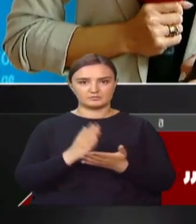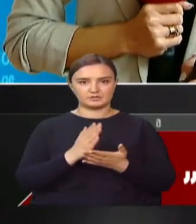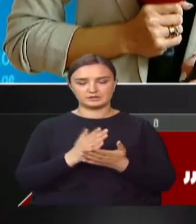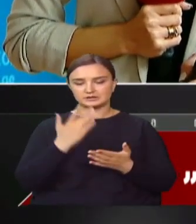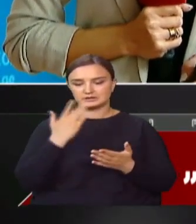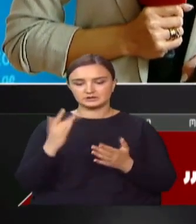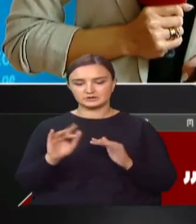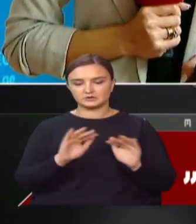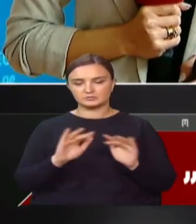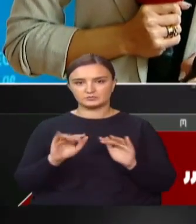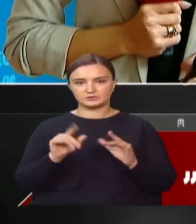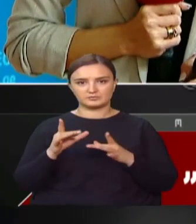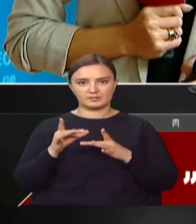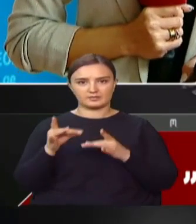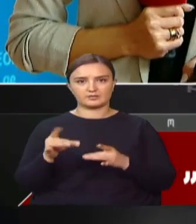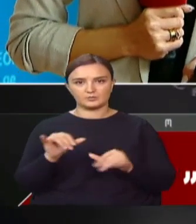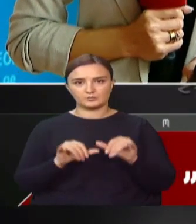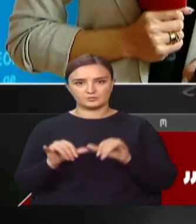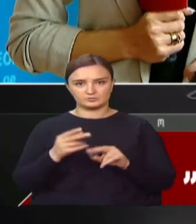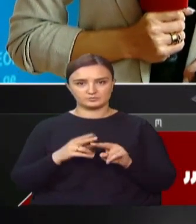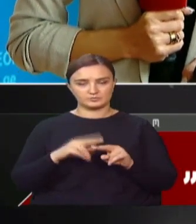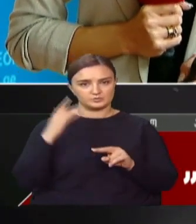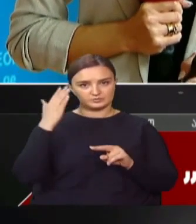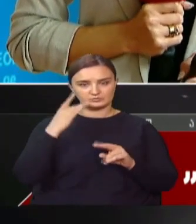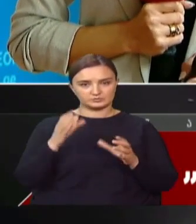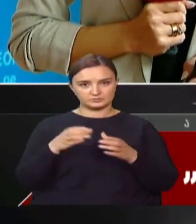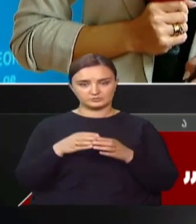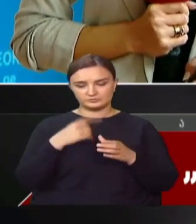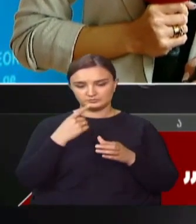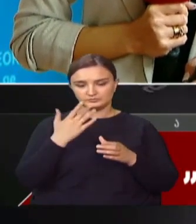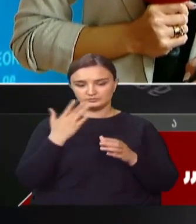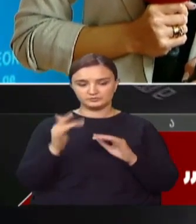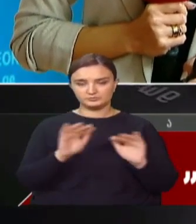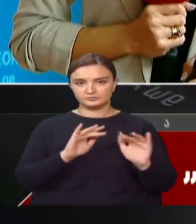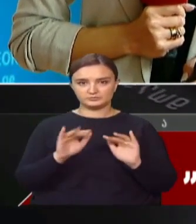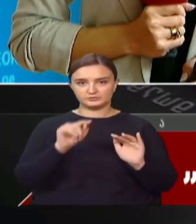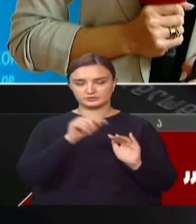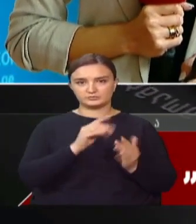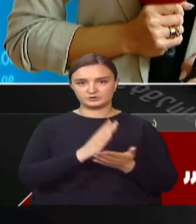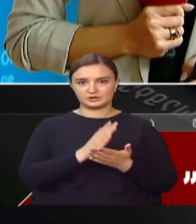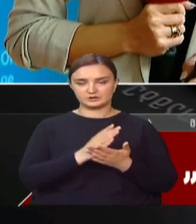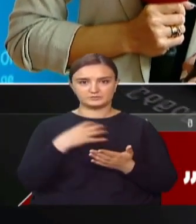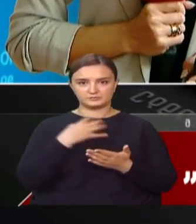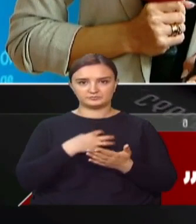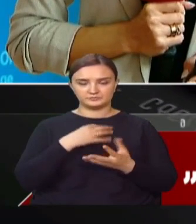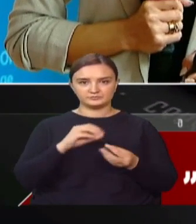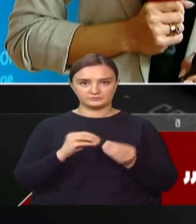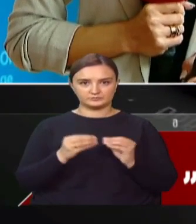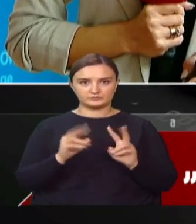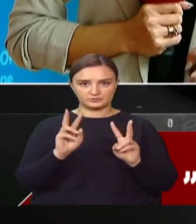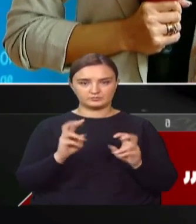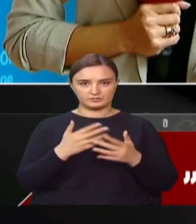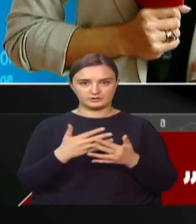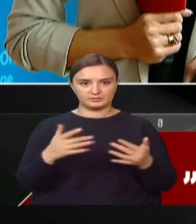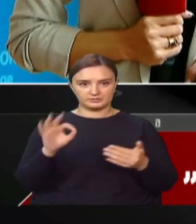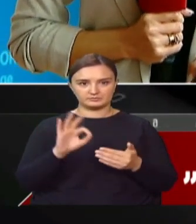ნაციონალურ მოძრაობას მიეკედლა თავის მხრივ მართველი გუნდი საუბრობს ნაციონალურ მოძრაობაში არსებულ მნიშვნელოვან პრობლემებზე.